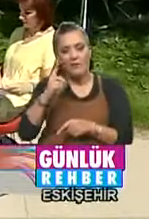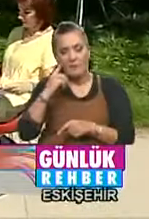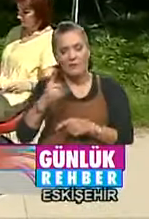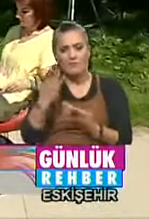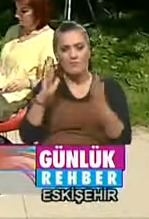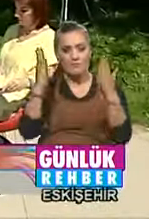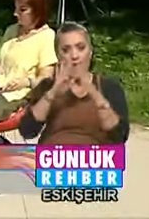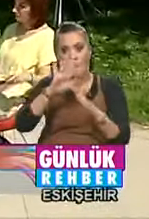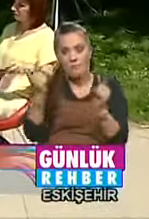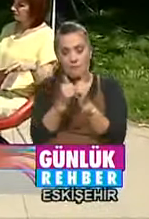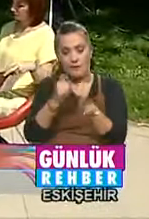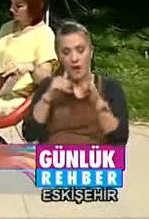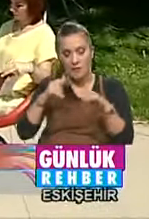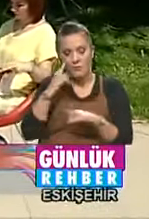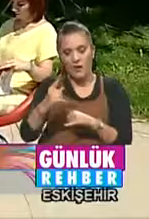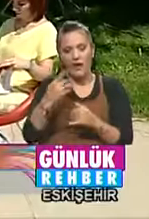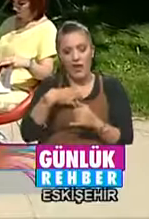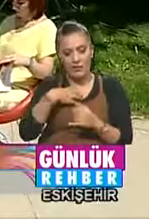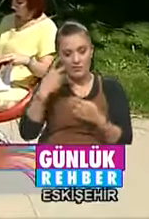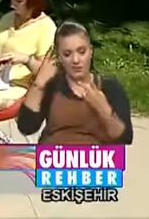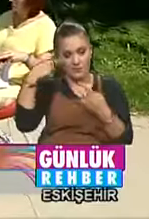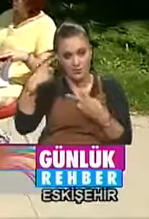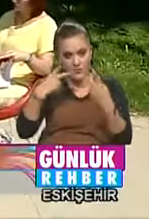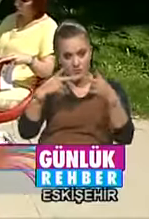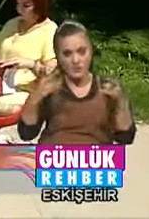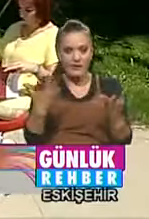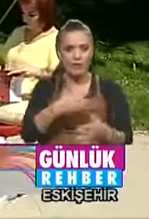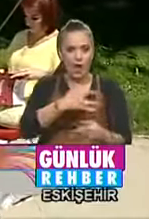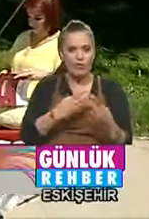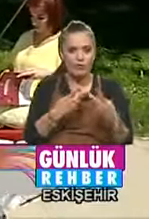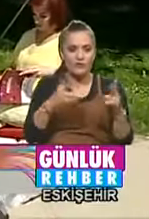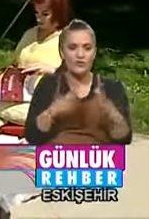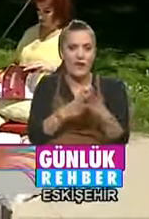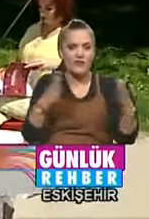birlikte görmek gerekiyor. Ufkumuz genişlemeli ki gönlümüz genişlesin. Çok doğru. Gönlümüzün genişlemesine çok iyi.